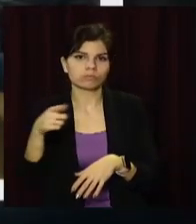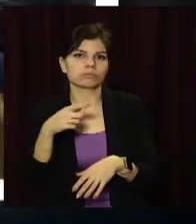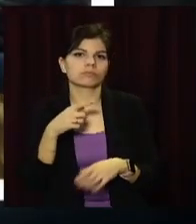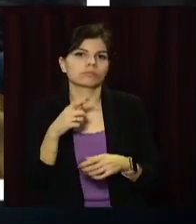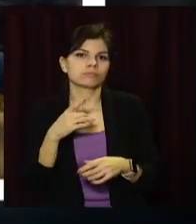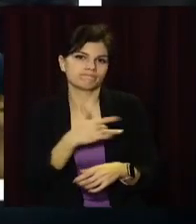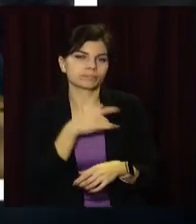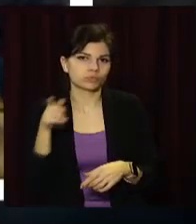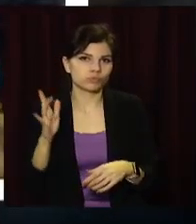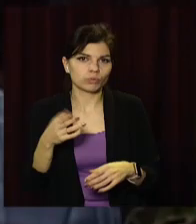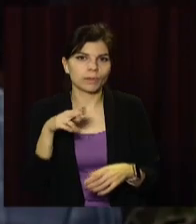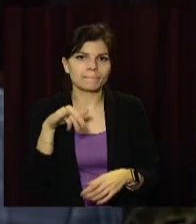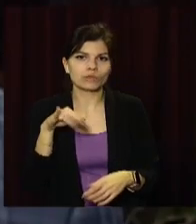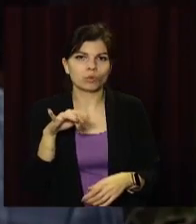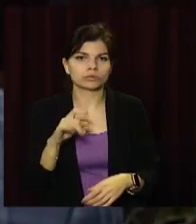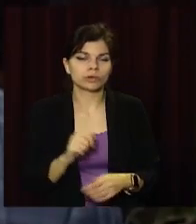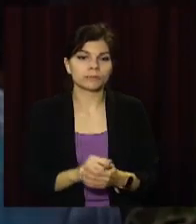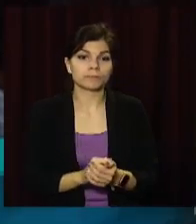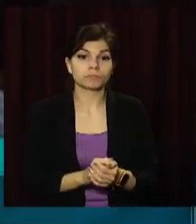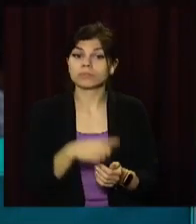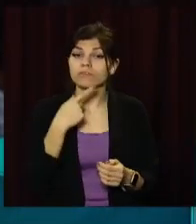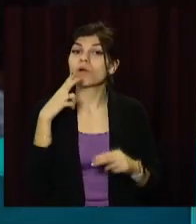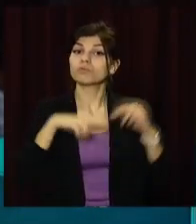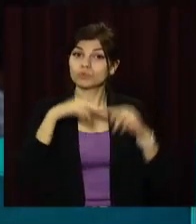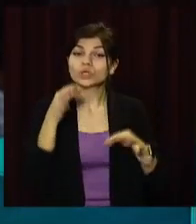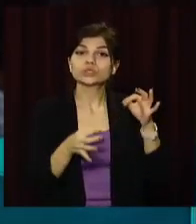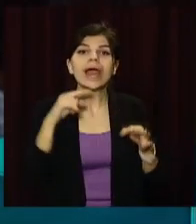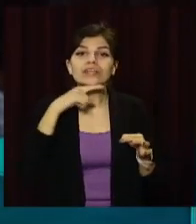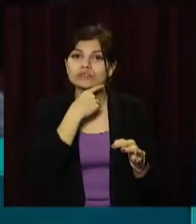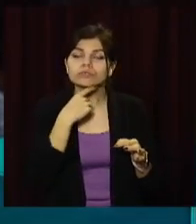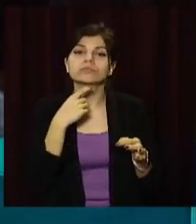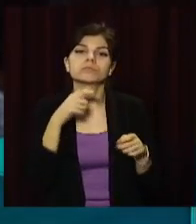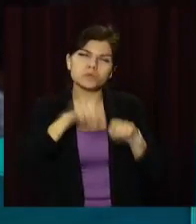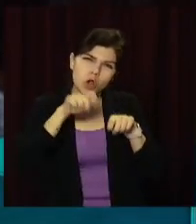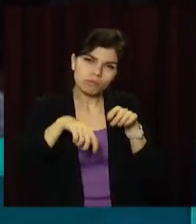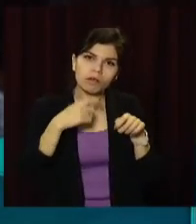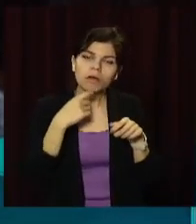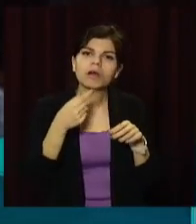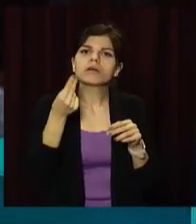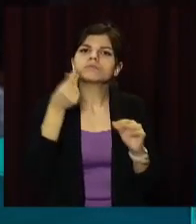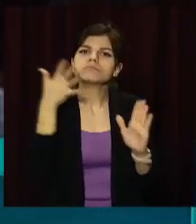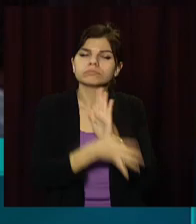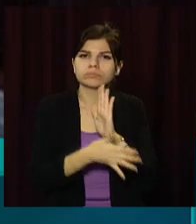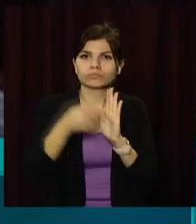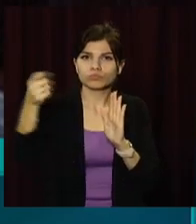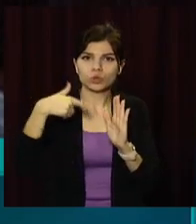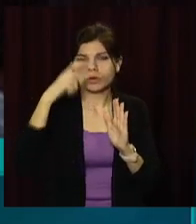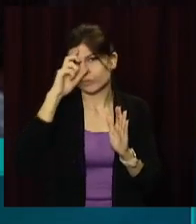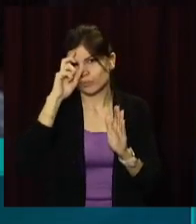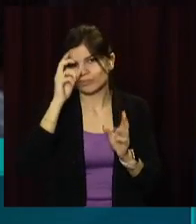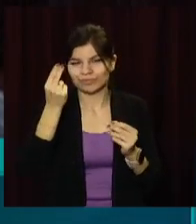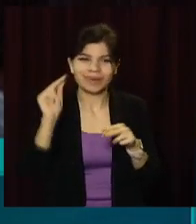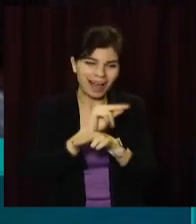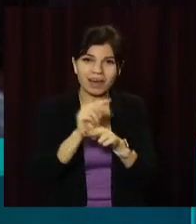підозру. За результатами проведення товарознавчої, будівельної та судово-економічної експертиз, сума збитків держави